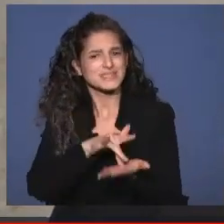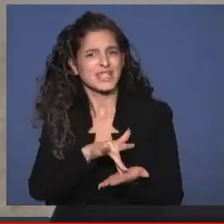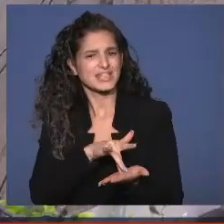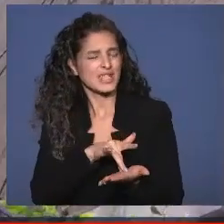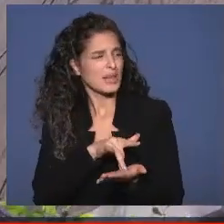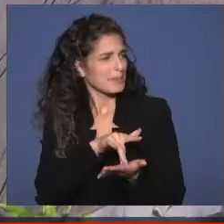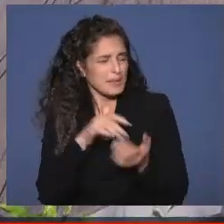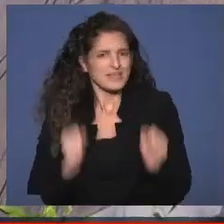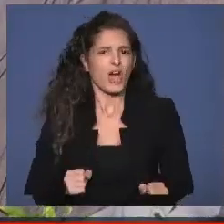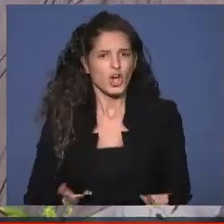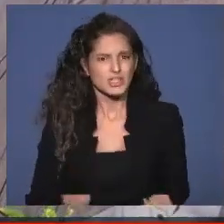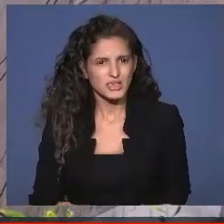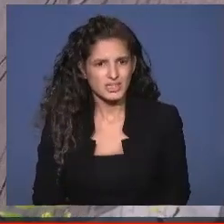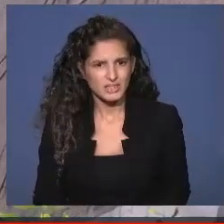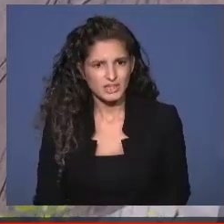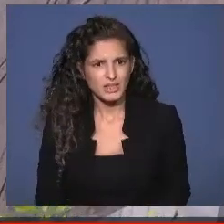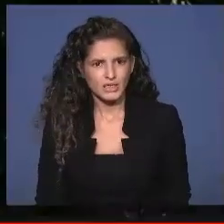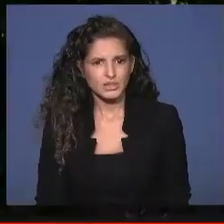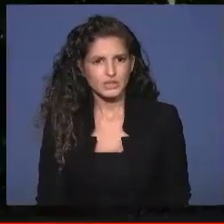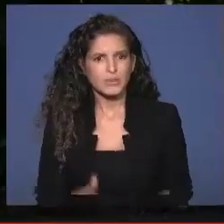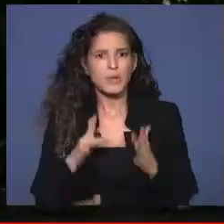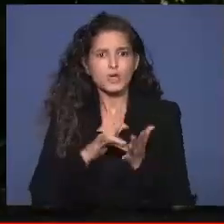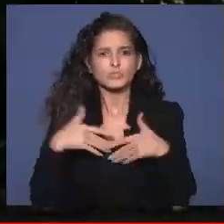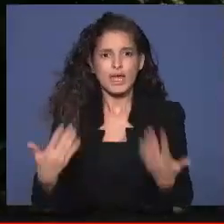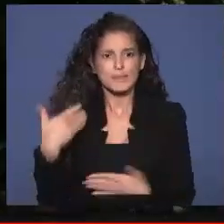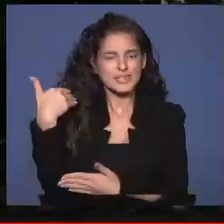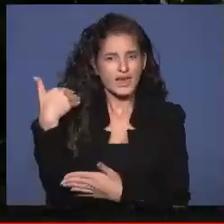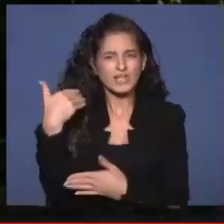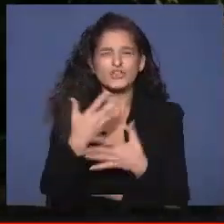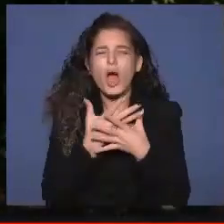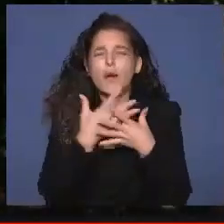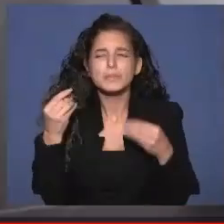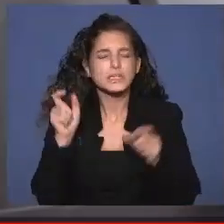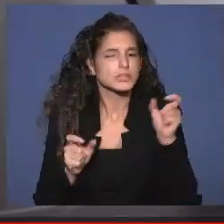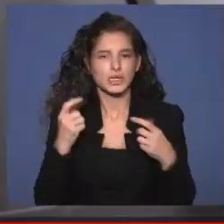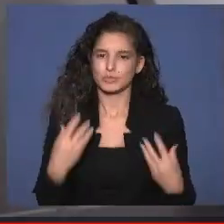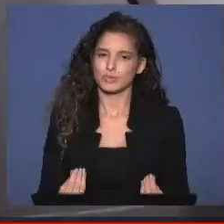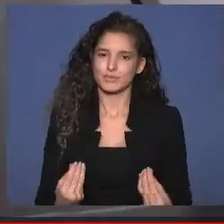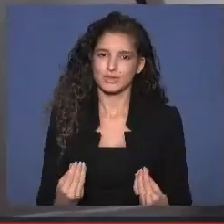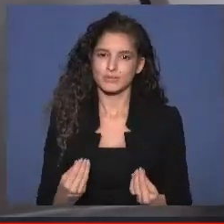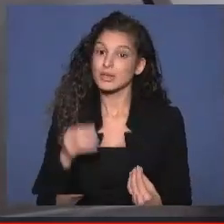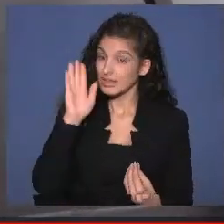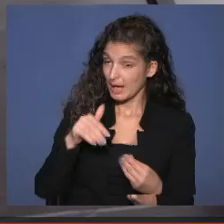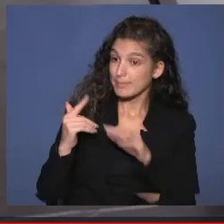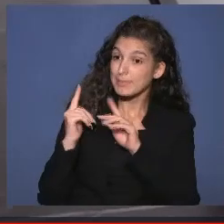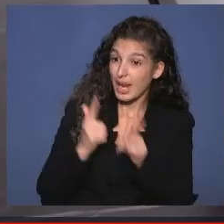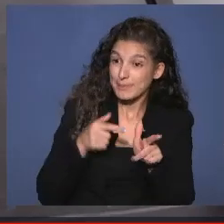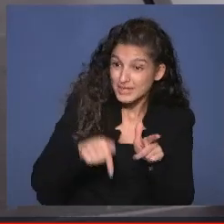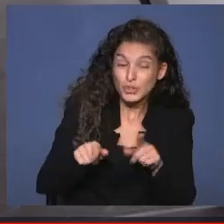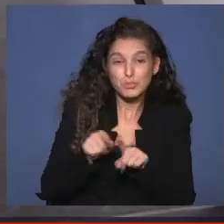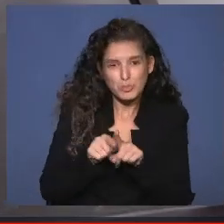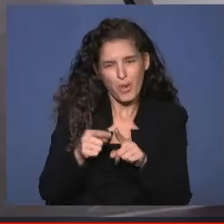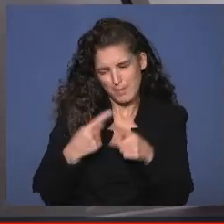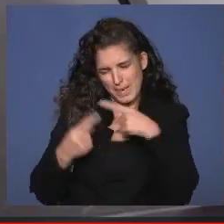נמצאת בביטחון. ובמקום שאין בו מדינה, יש הרבה מאוד אזרחים טובים. גם במלחמה הזאת, כמו בסבבים